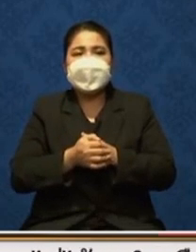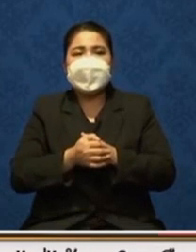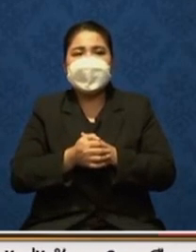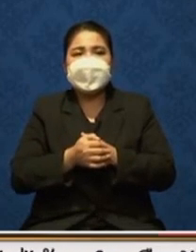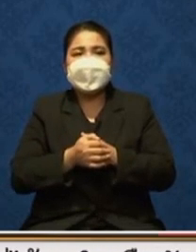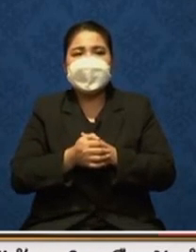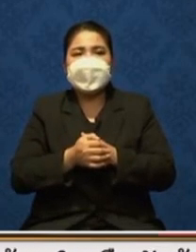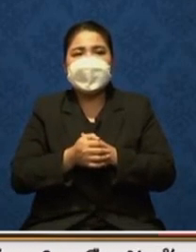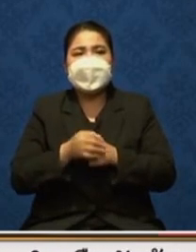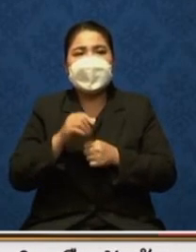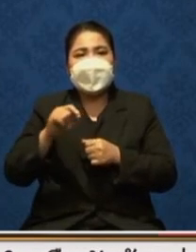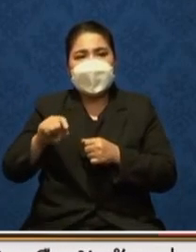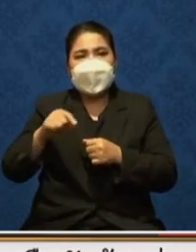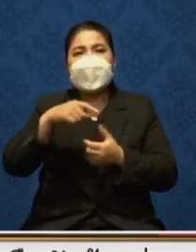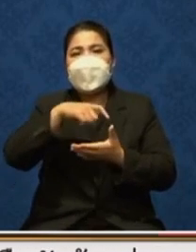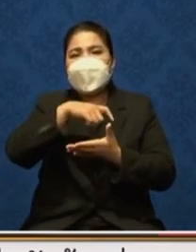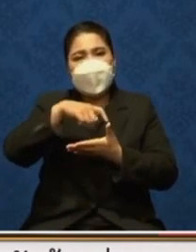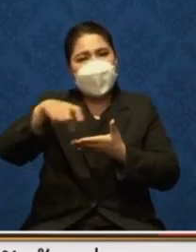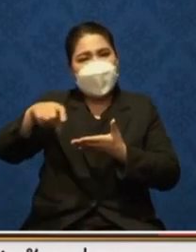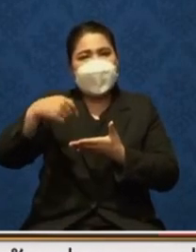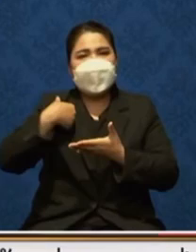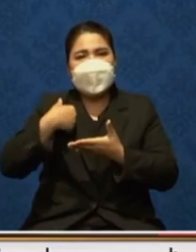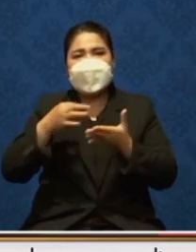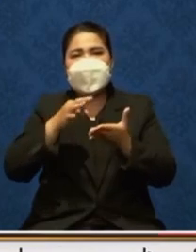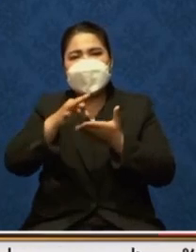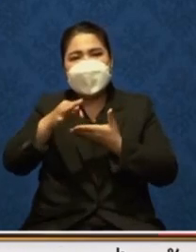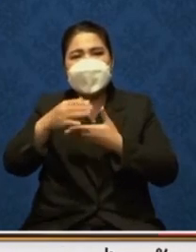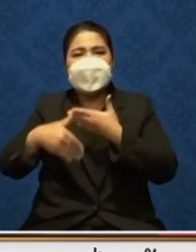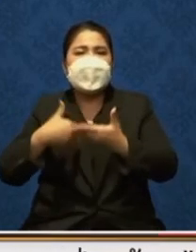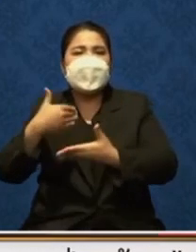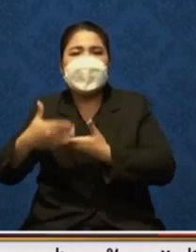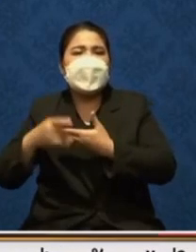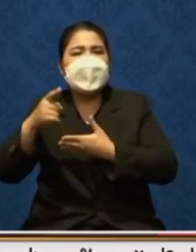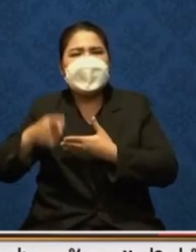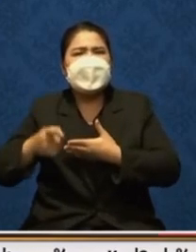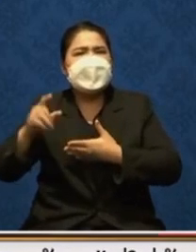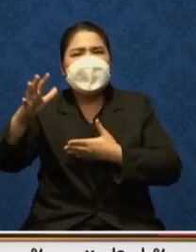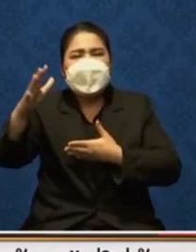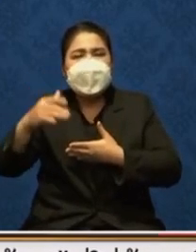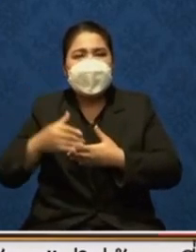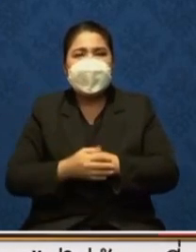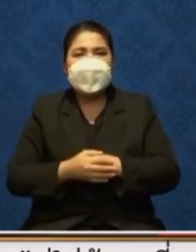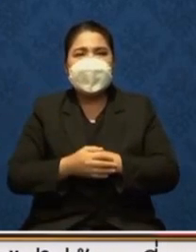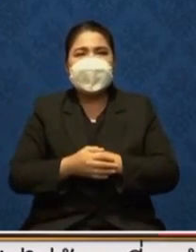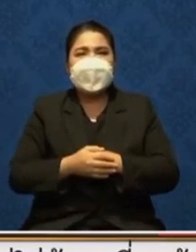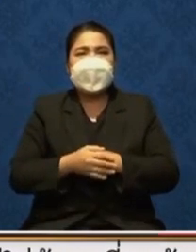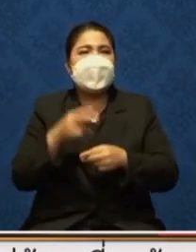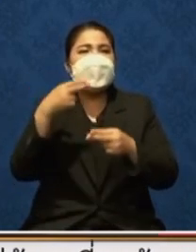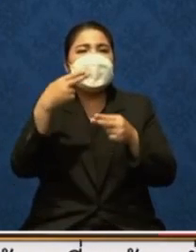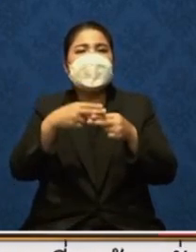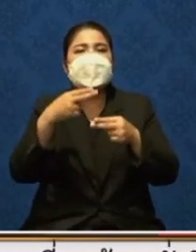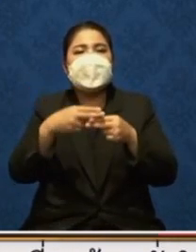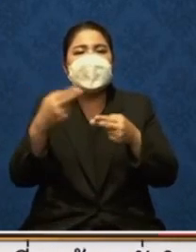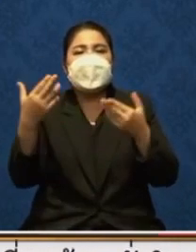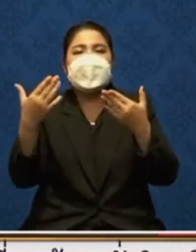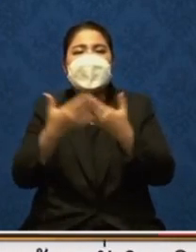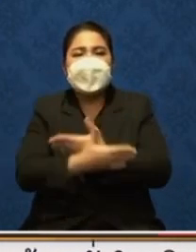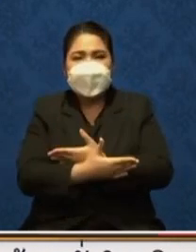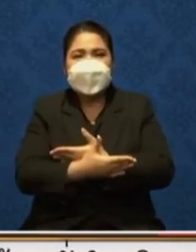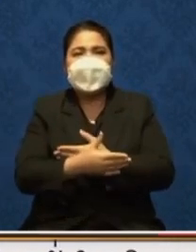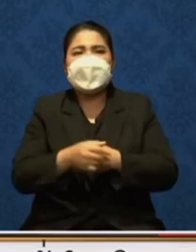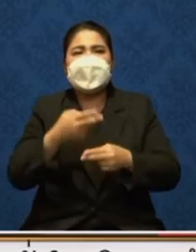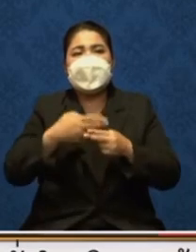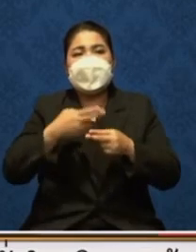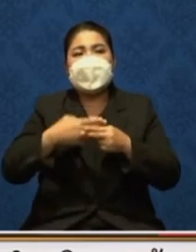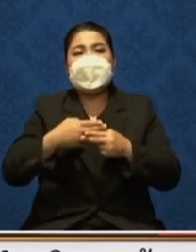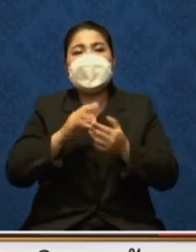จ่ายเงินใiraithงสิ้นไม่มการสื้อขายใ sociและท่านรทมนตรีก็ลื